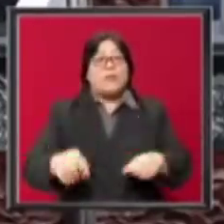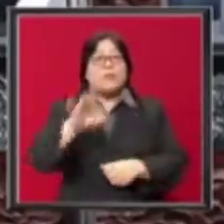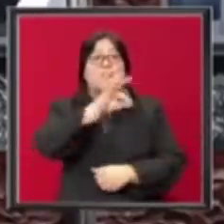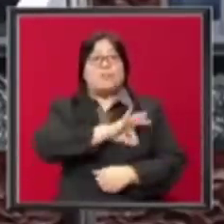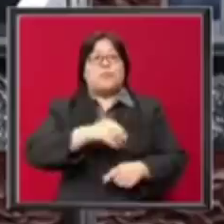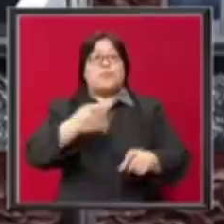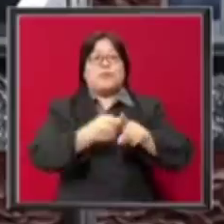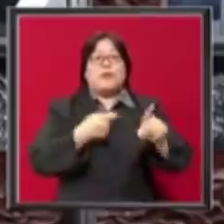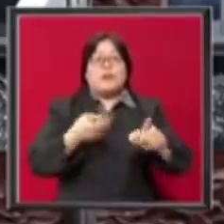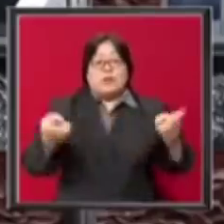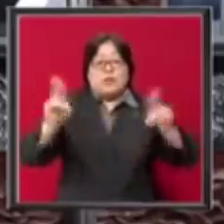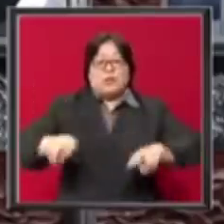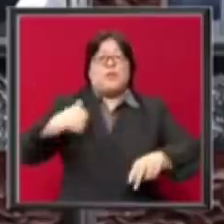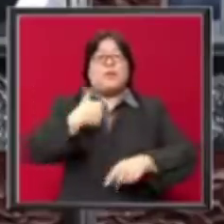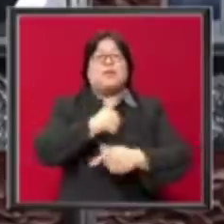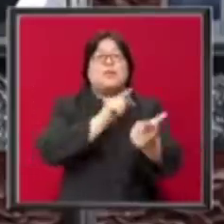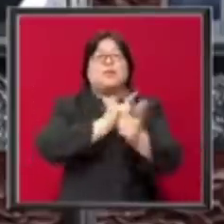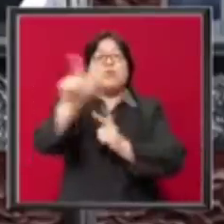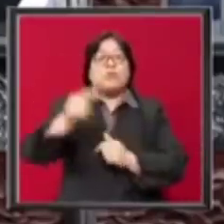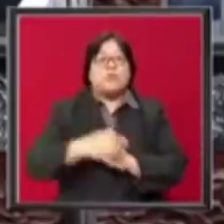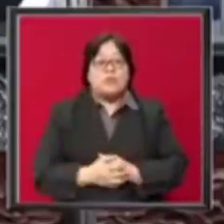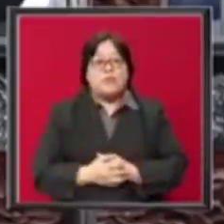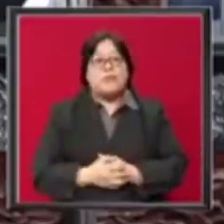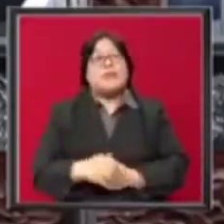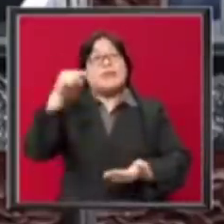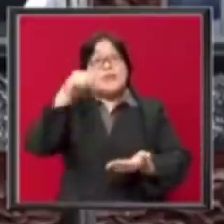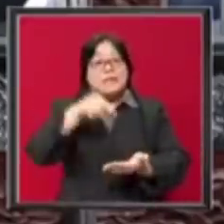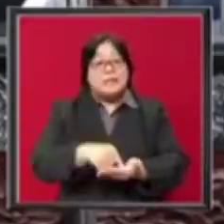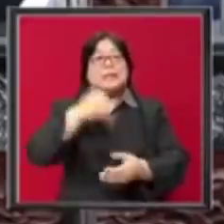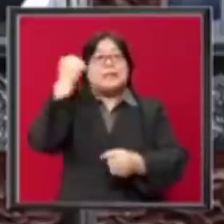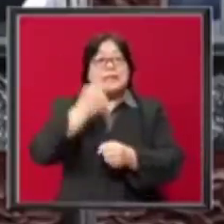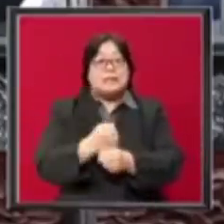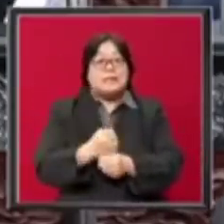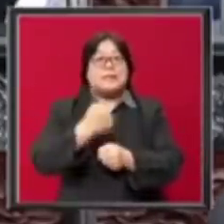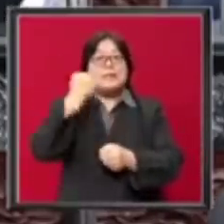dari kontrak yang kita luluskan. Ini kerja